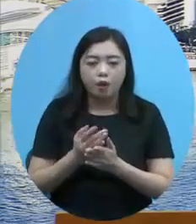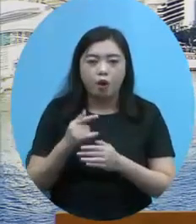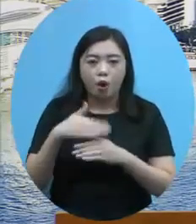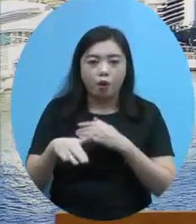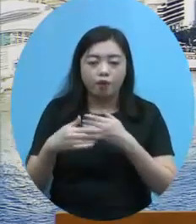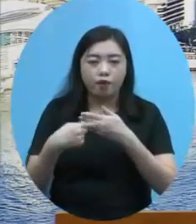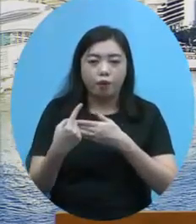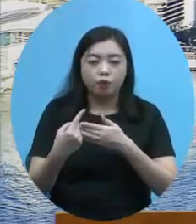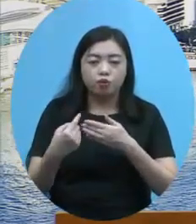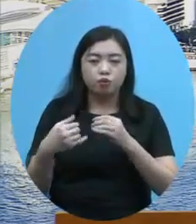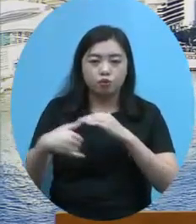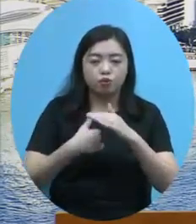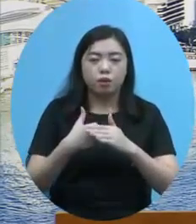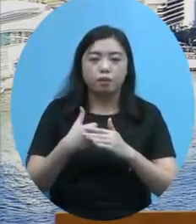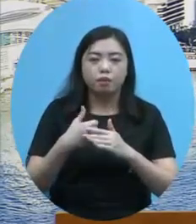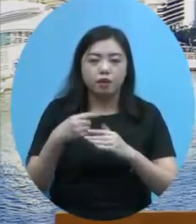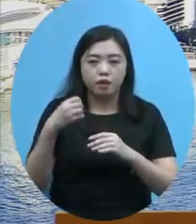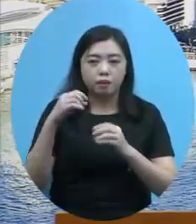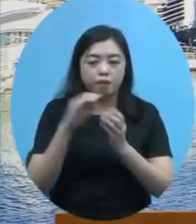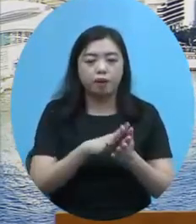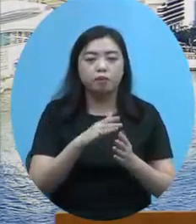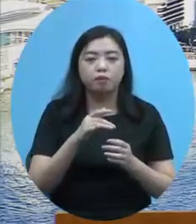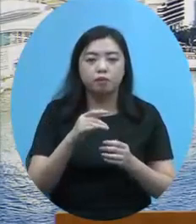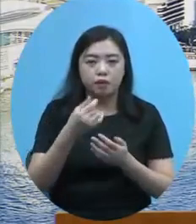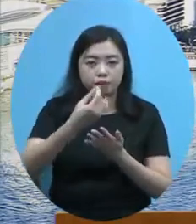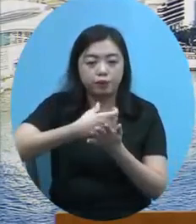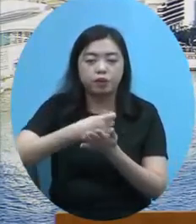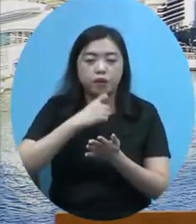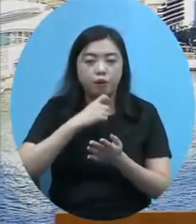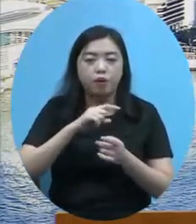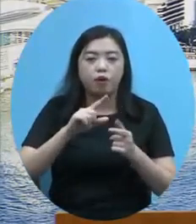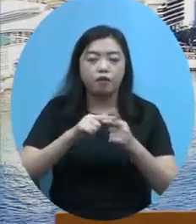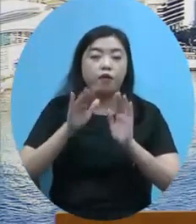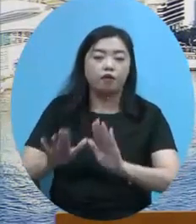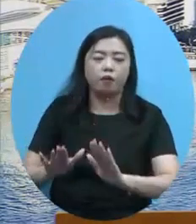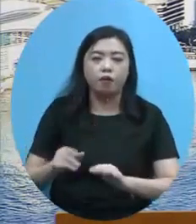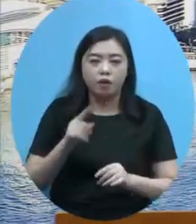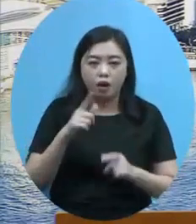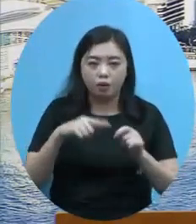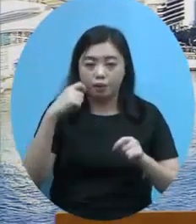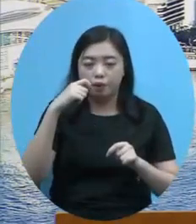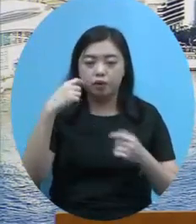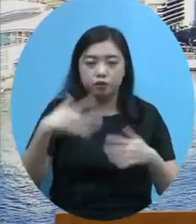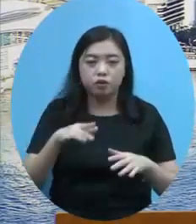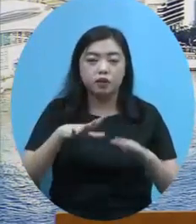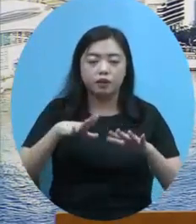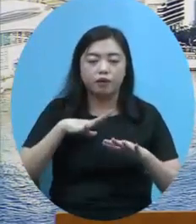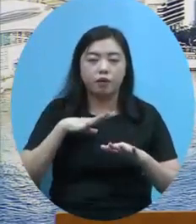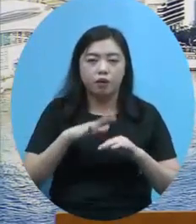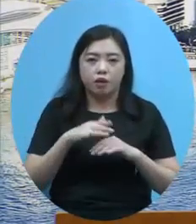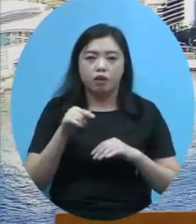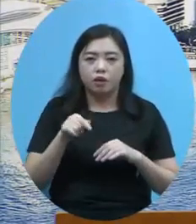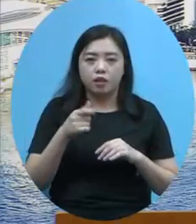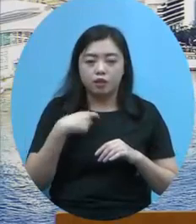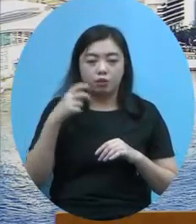入嘅措施啦，以免呢啲個案係流入社區。咁第三就係快測嗰度。咁其實大部分個案咧都係喺應